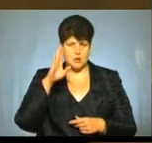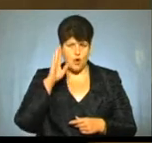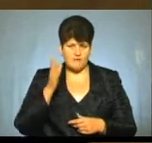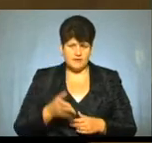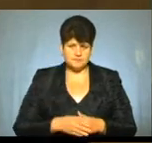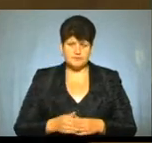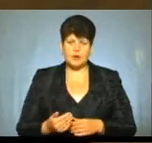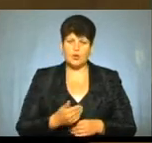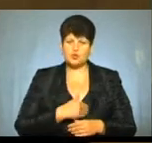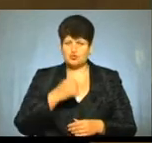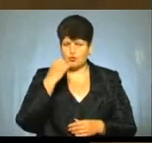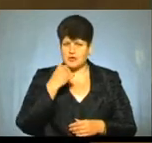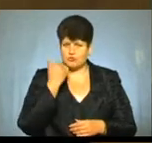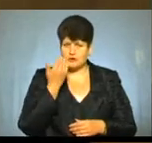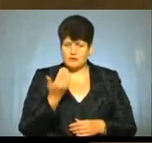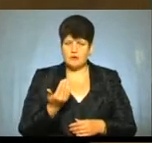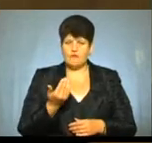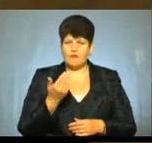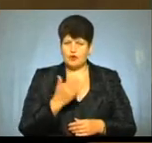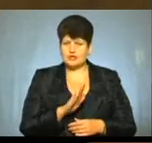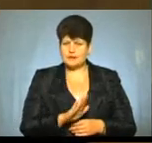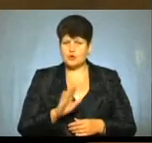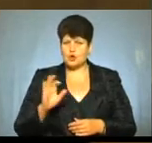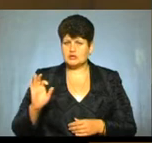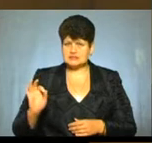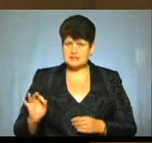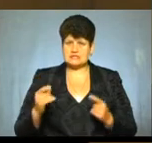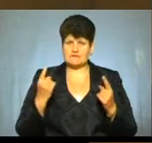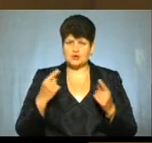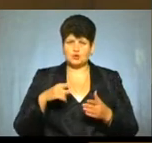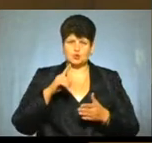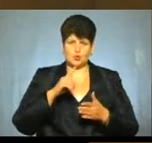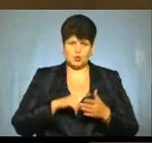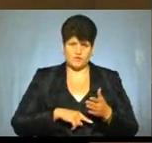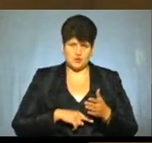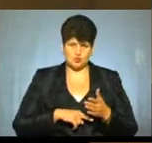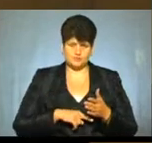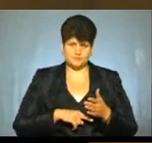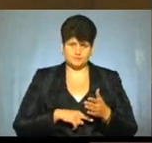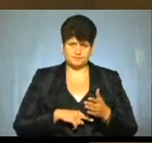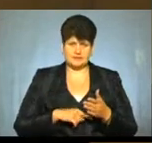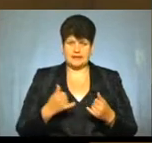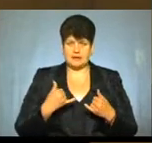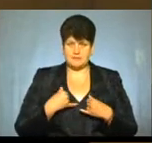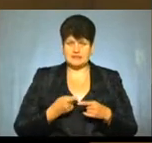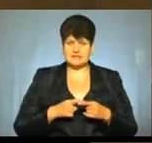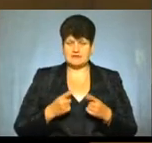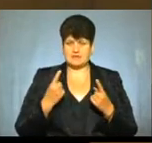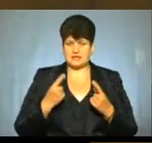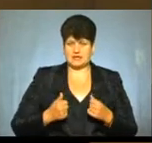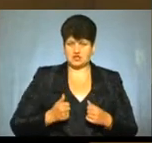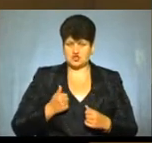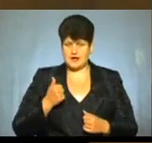Насамперед, я хочу подякувати Володимиру Олександровичу за високу довіру. Для мене це